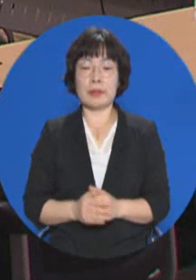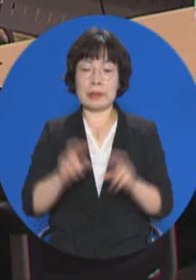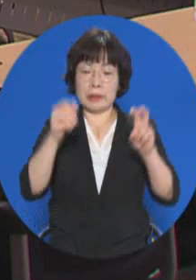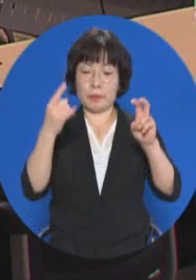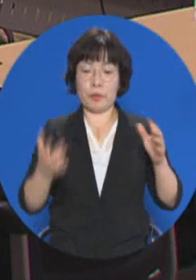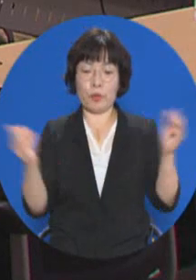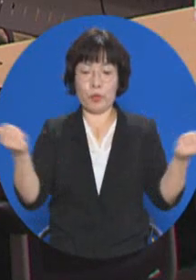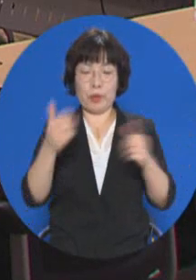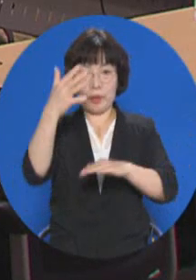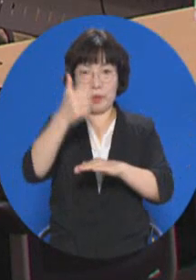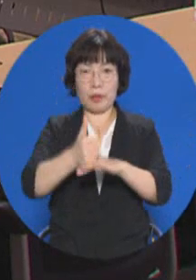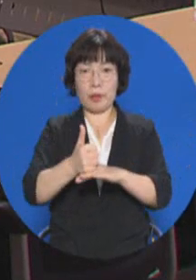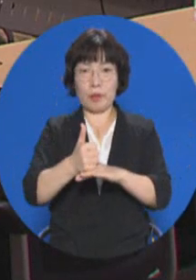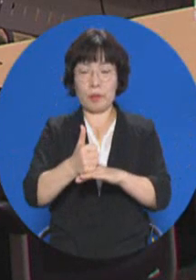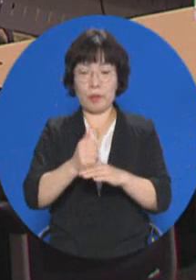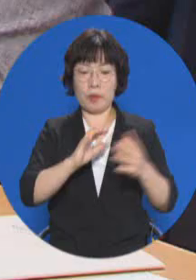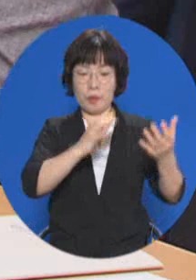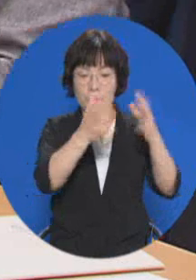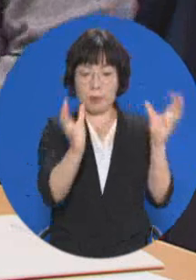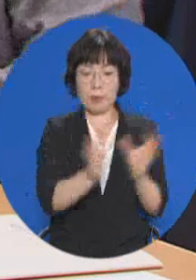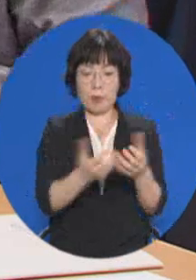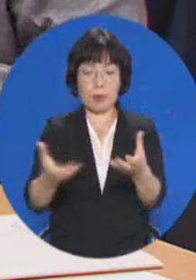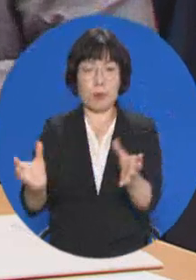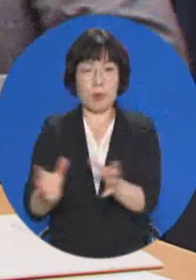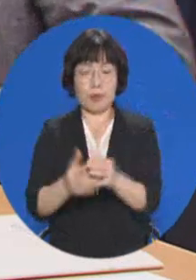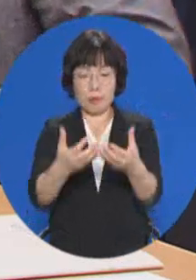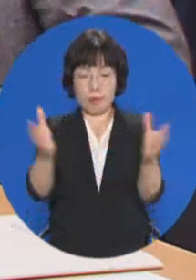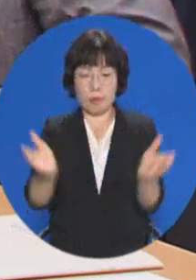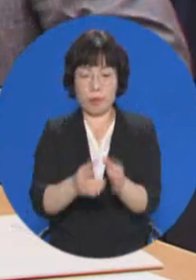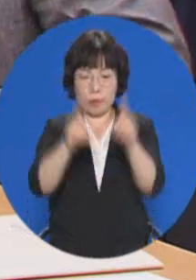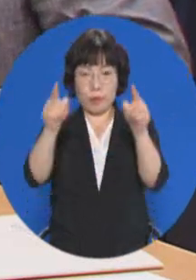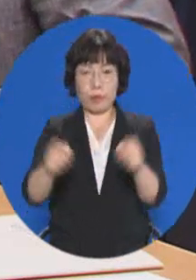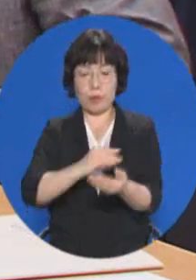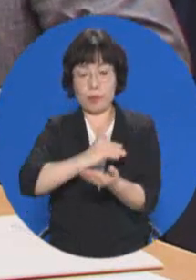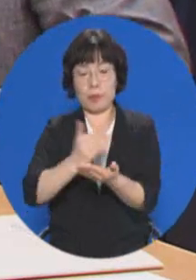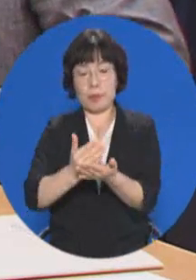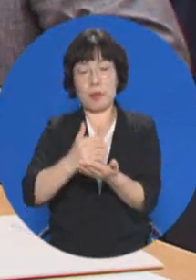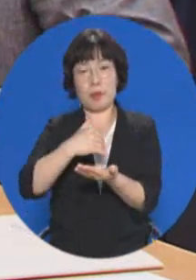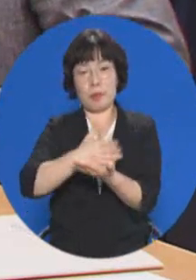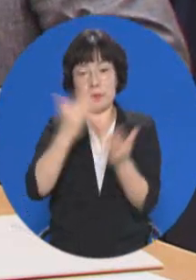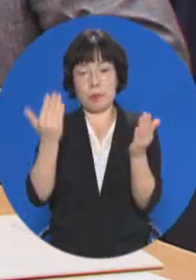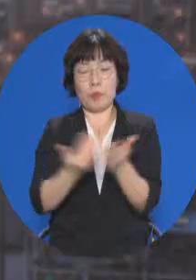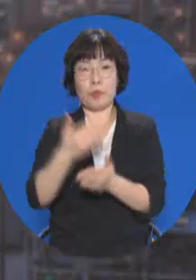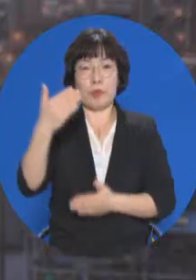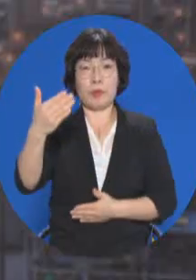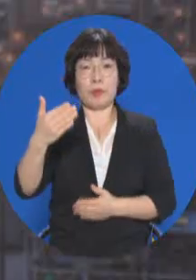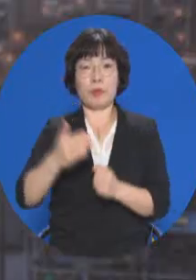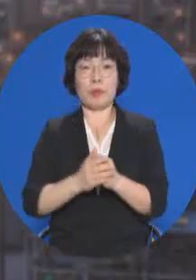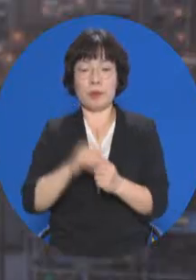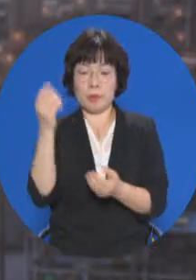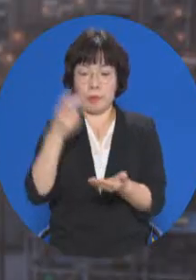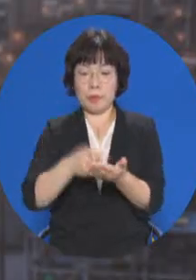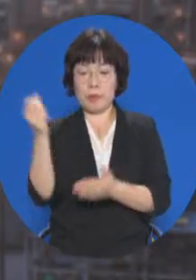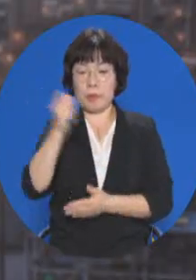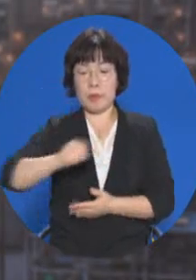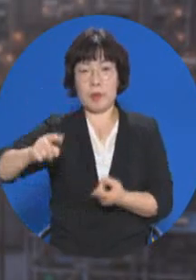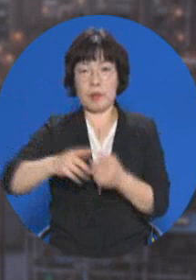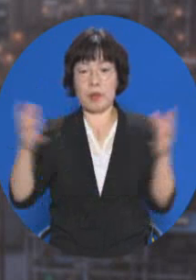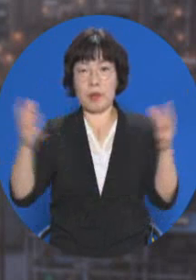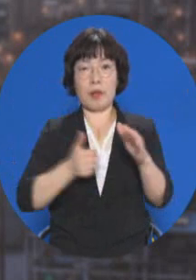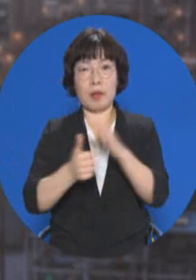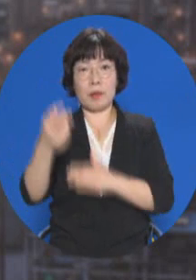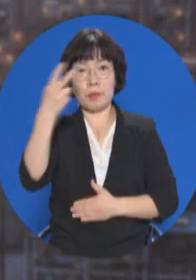20차례 회의 끝에 마련된 민관협의체 권고안의 기본 항목은 모두 9가지. 위반 사업장에 대한